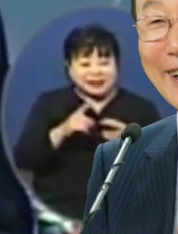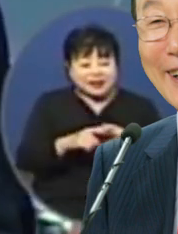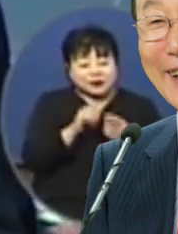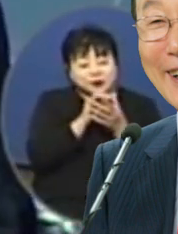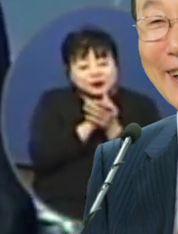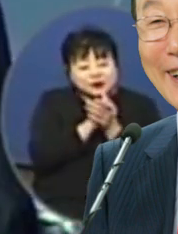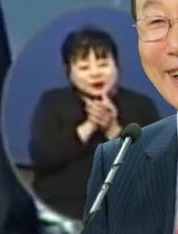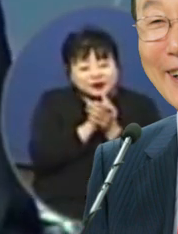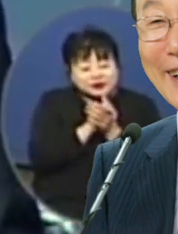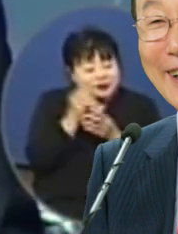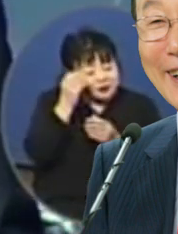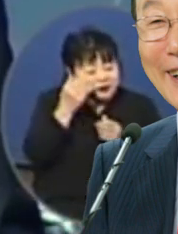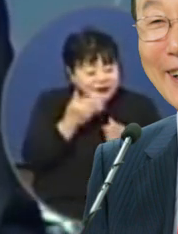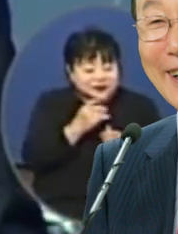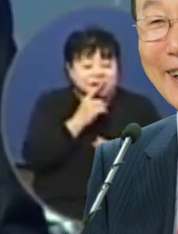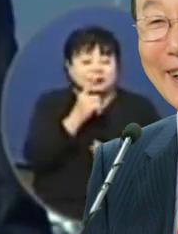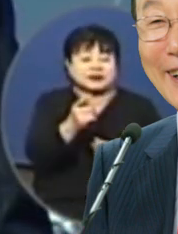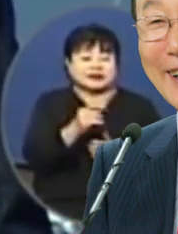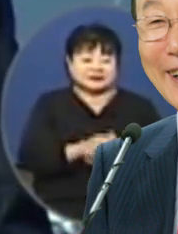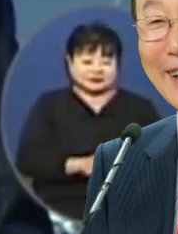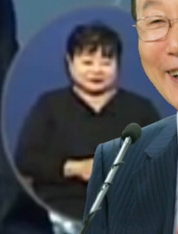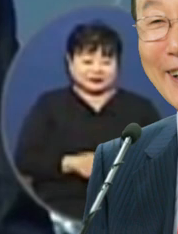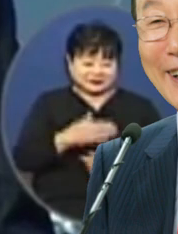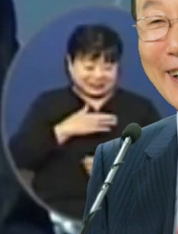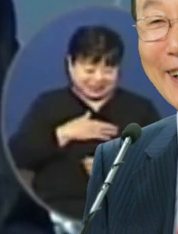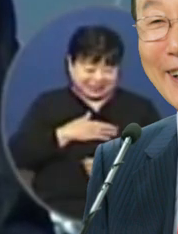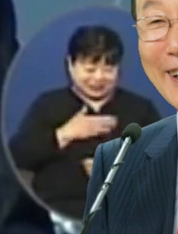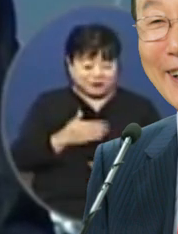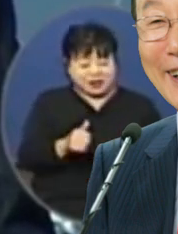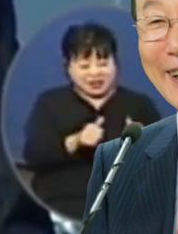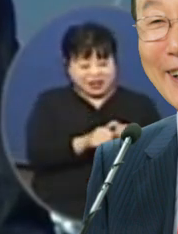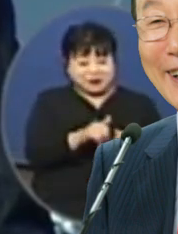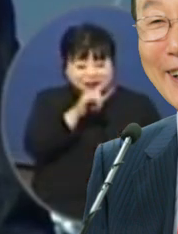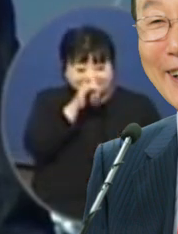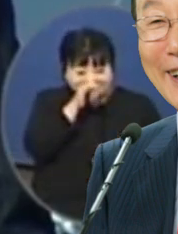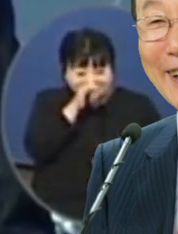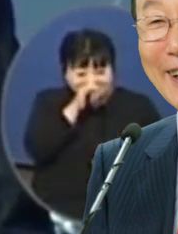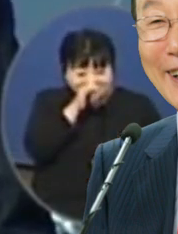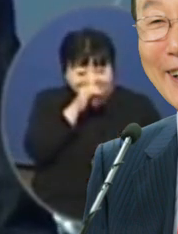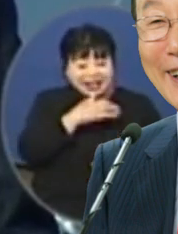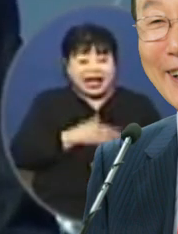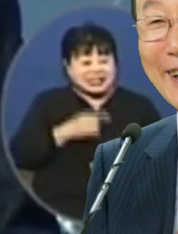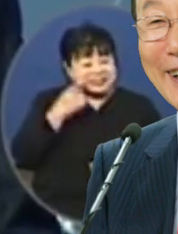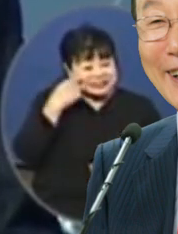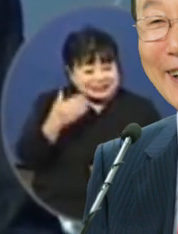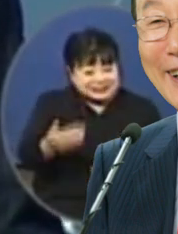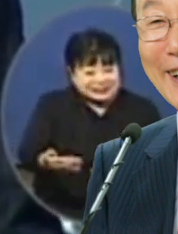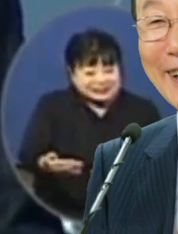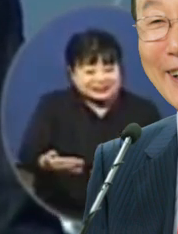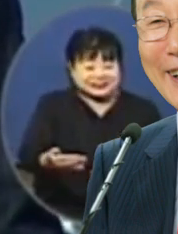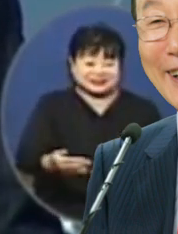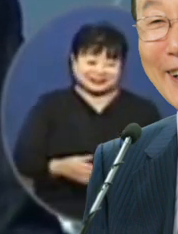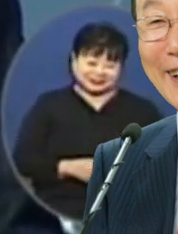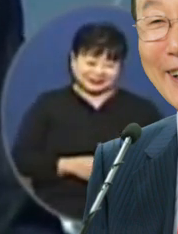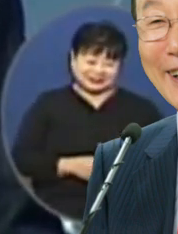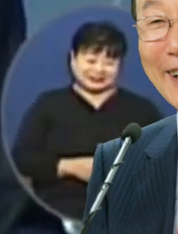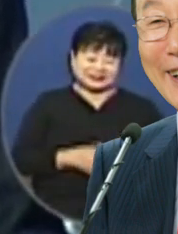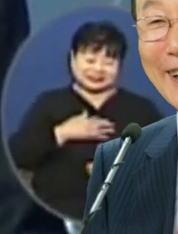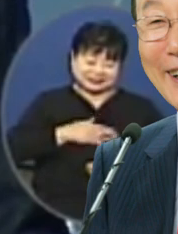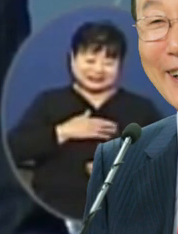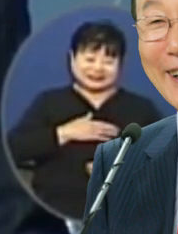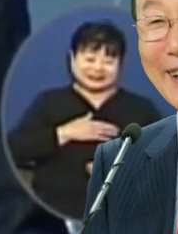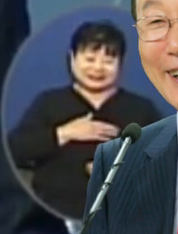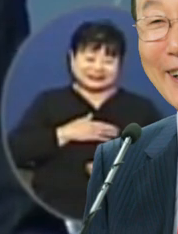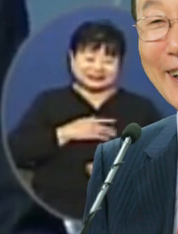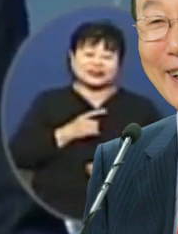기도하니까 성령께서 하신 말씀이 내가 너와 같이 있는 것을 알지 압니다.